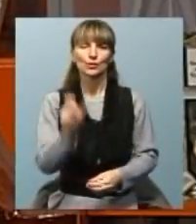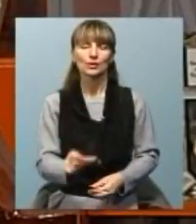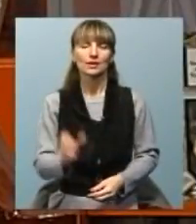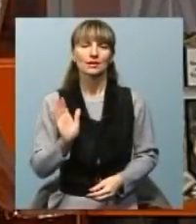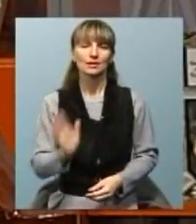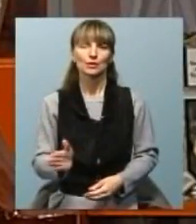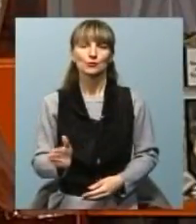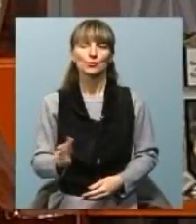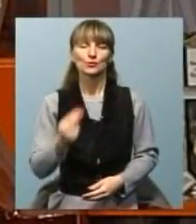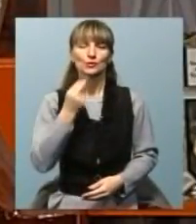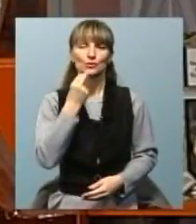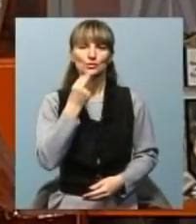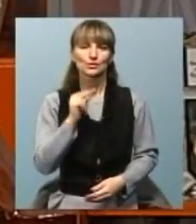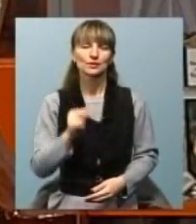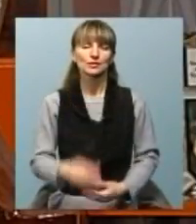буде